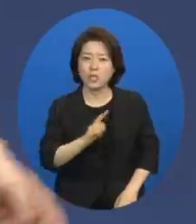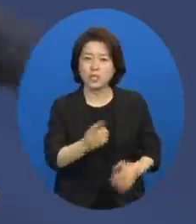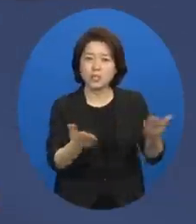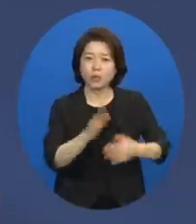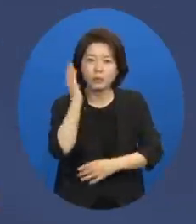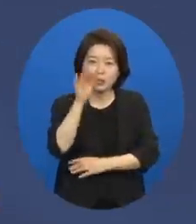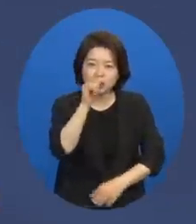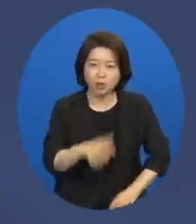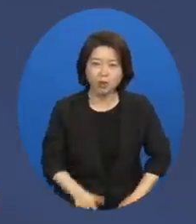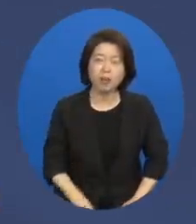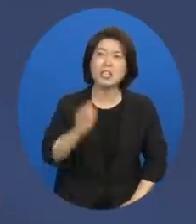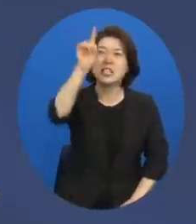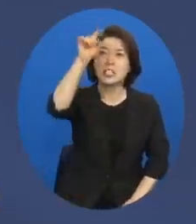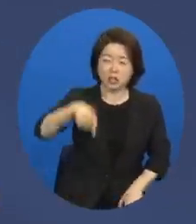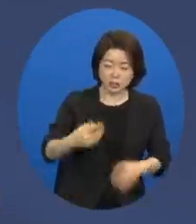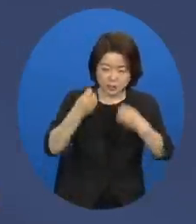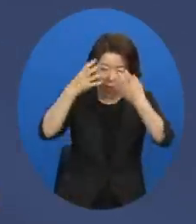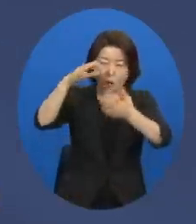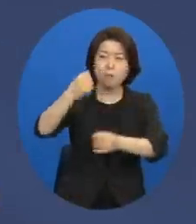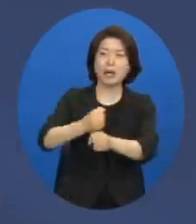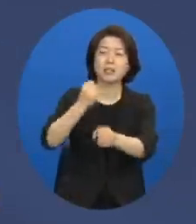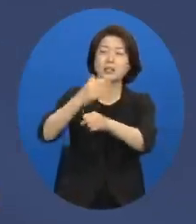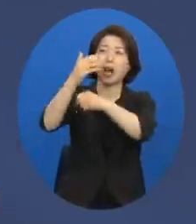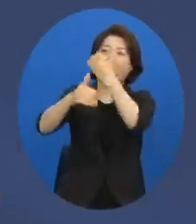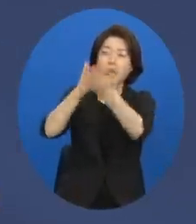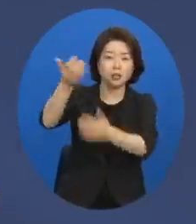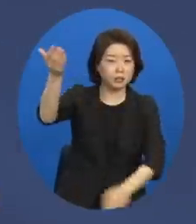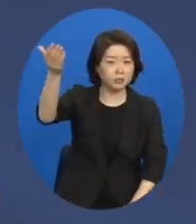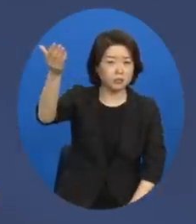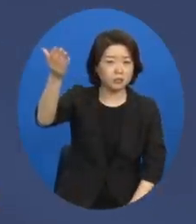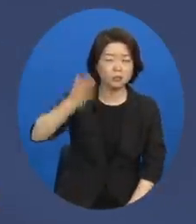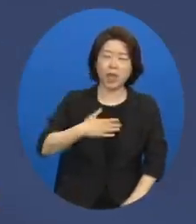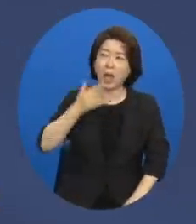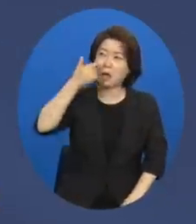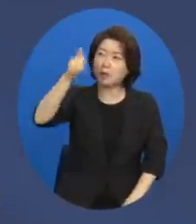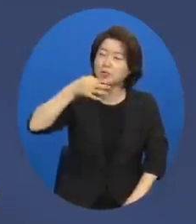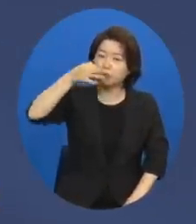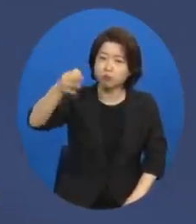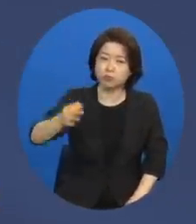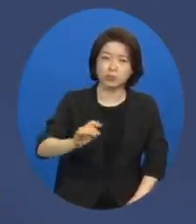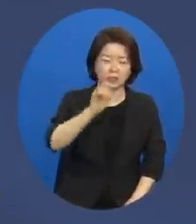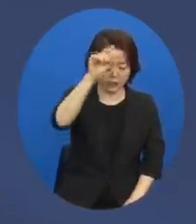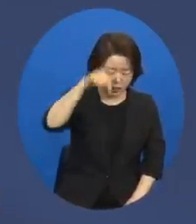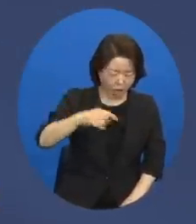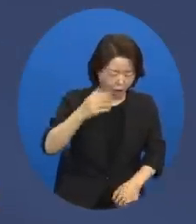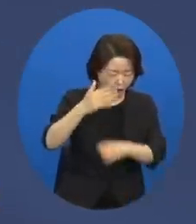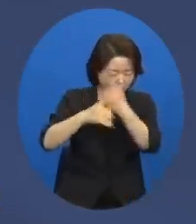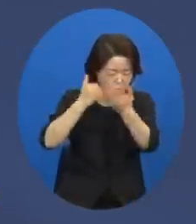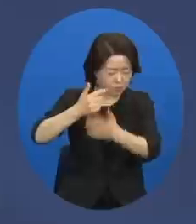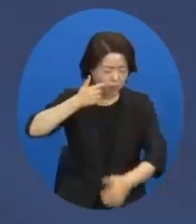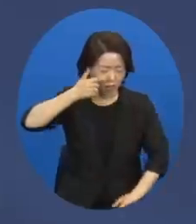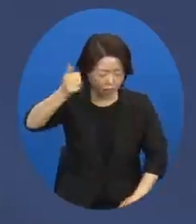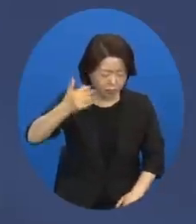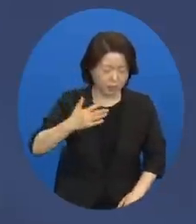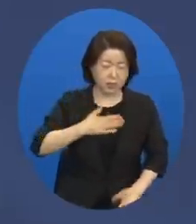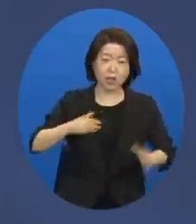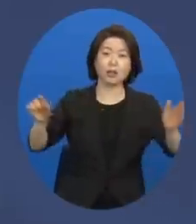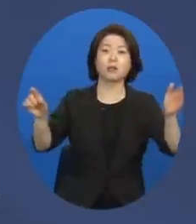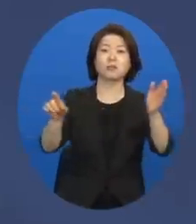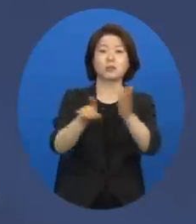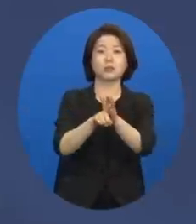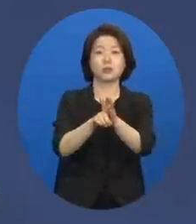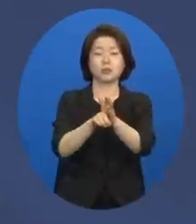있어요. 천지를 창조한 하나님을 아버지로 천지를 창조하신 하나님 아버지를 내가